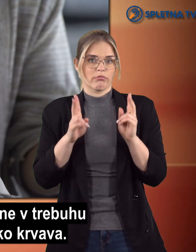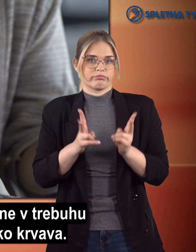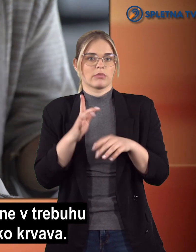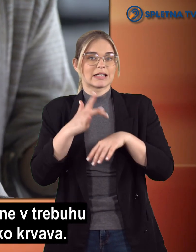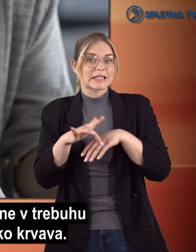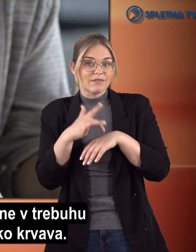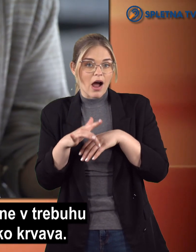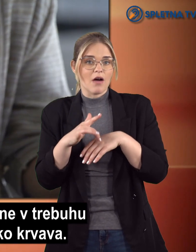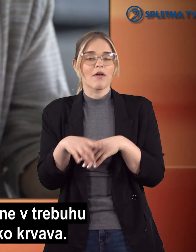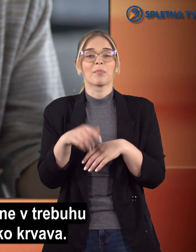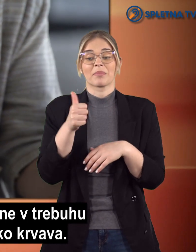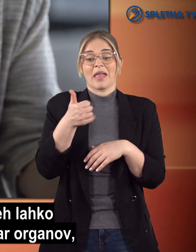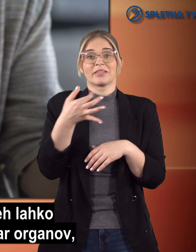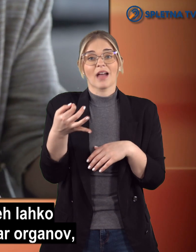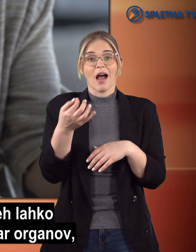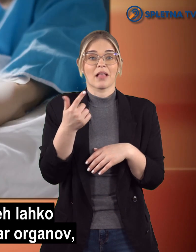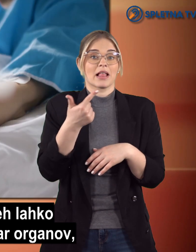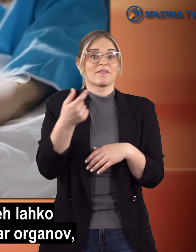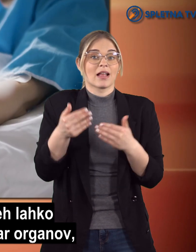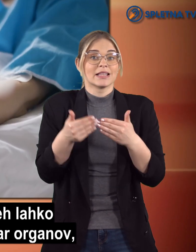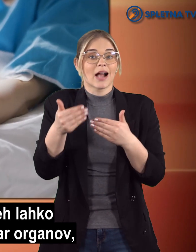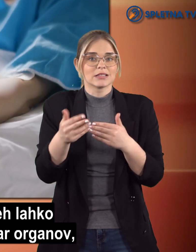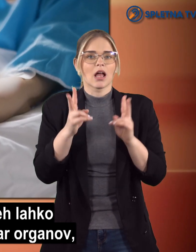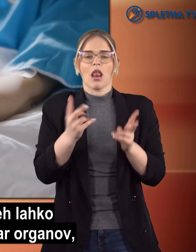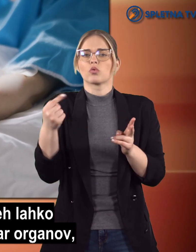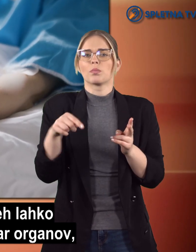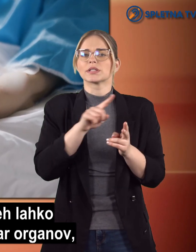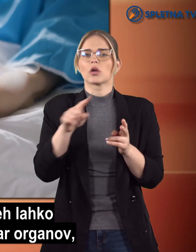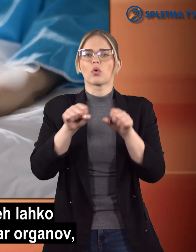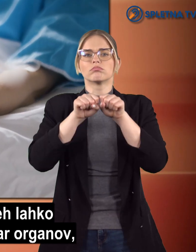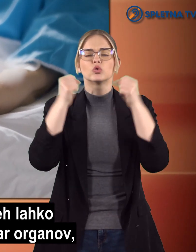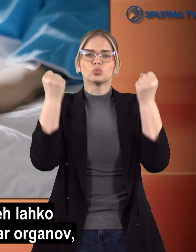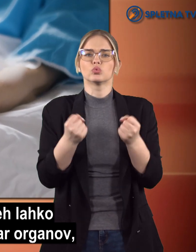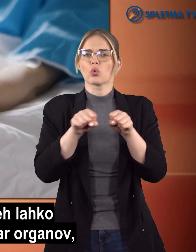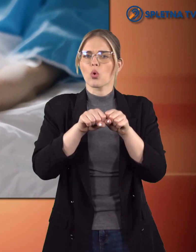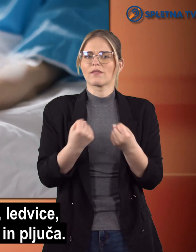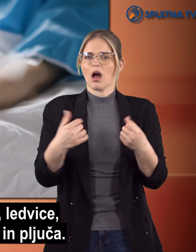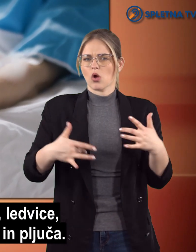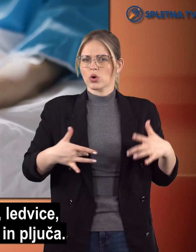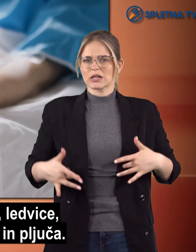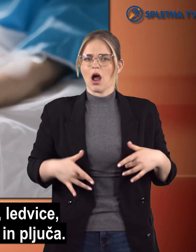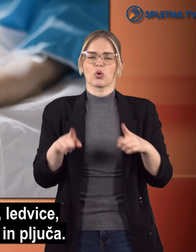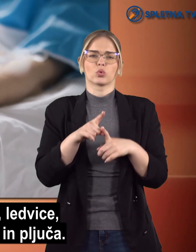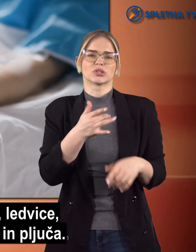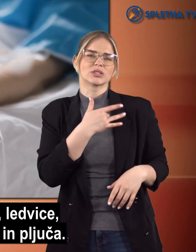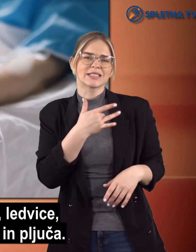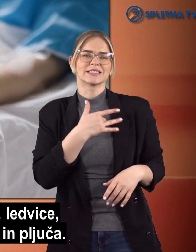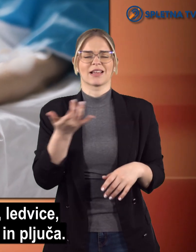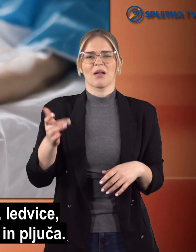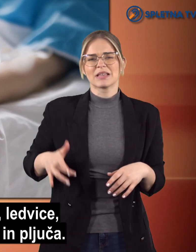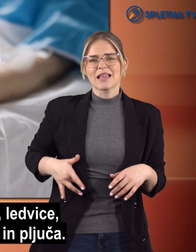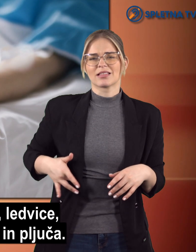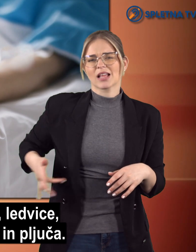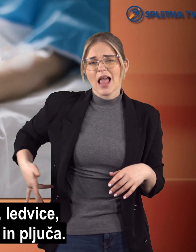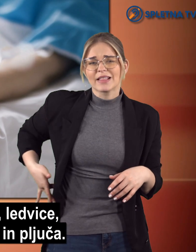driska, ki je lahko krvava. Po dnevu ali 2 lahko pride do hudih okvar organov, kot so srce, jetra,